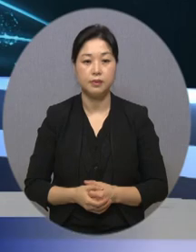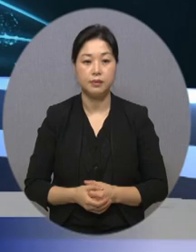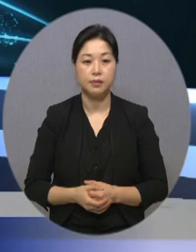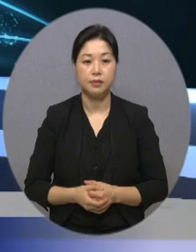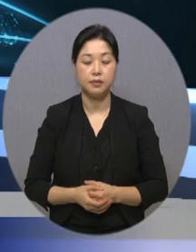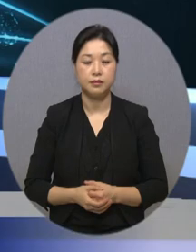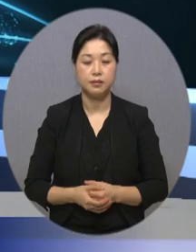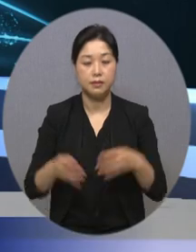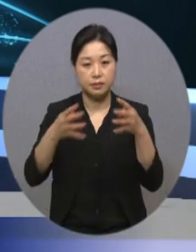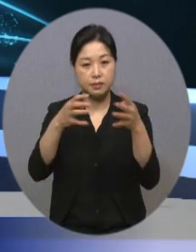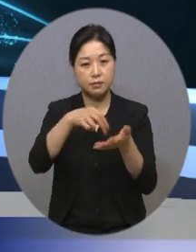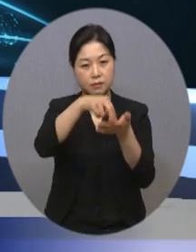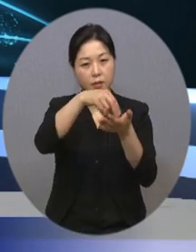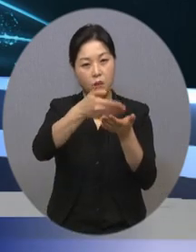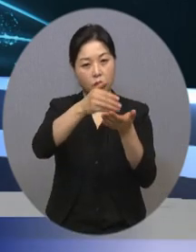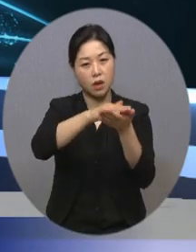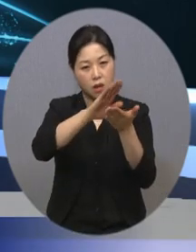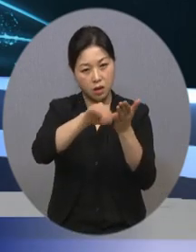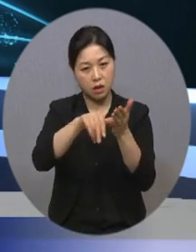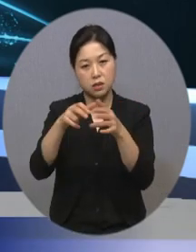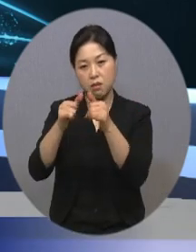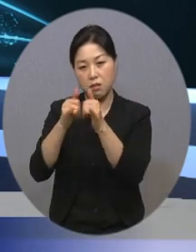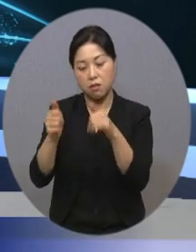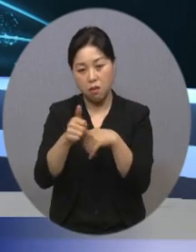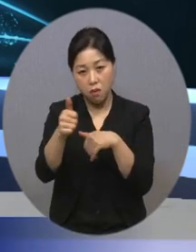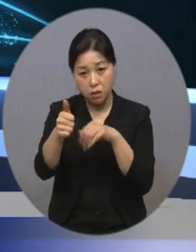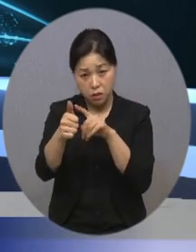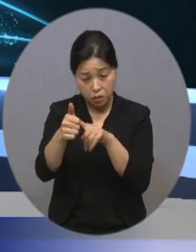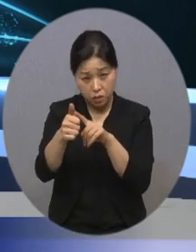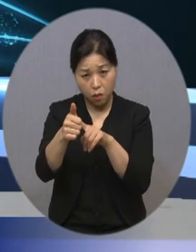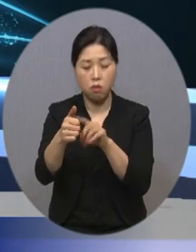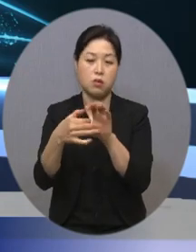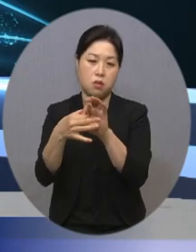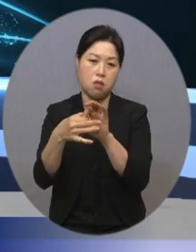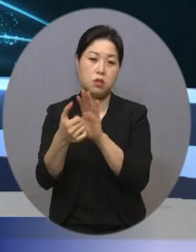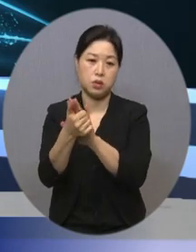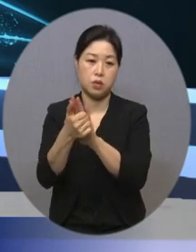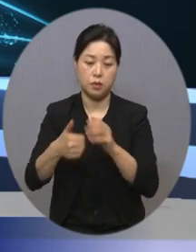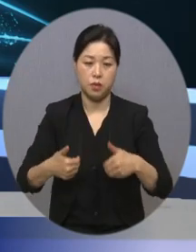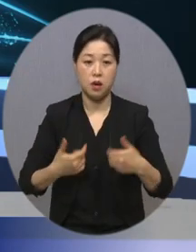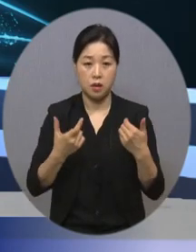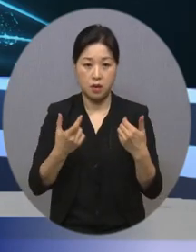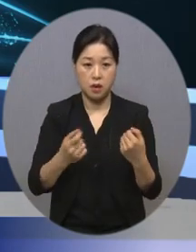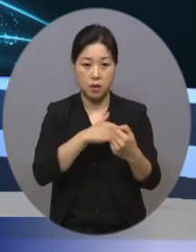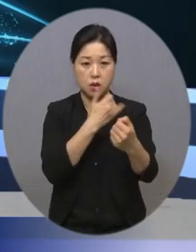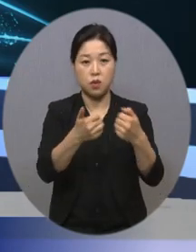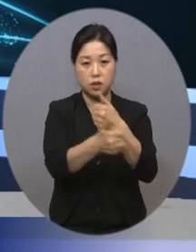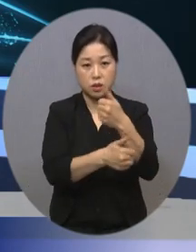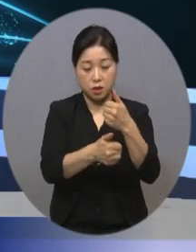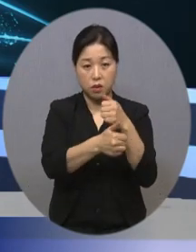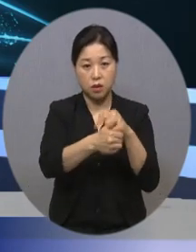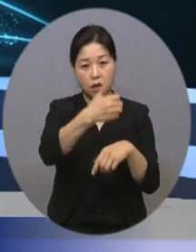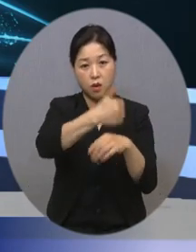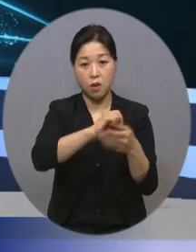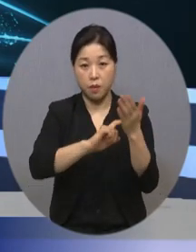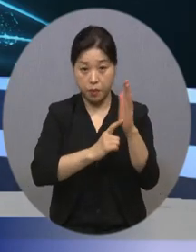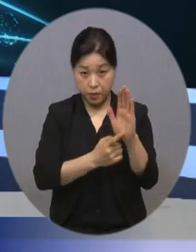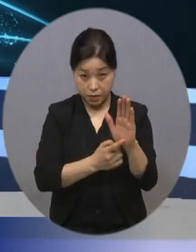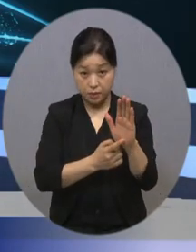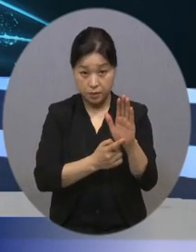앞서 아파트 승강기 공사 시 장애인에게 이동 편의를 제공해야 한다는 인권위의 판단에 대한 소식